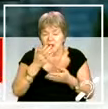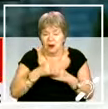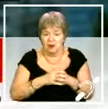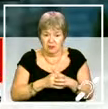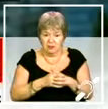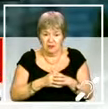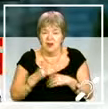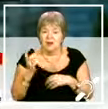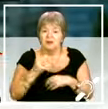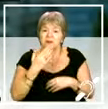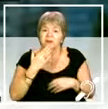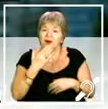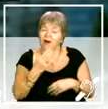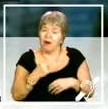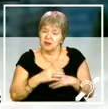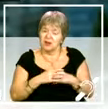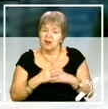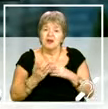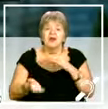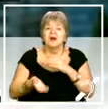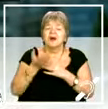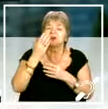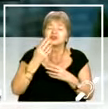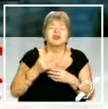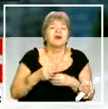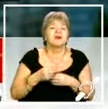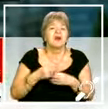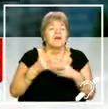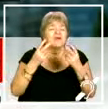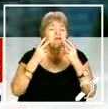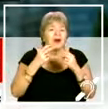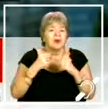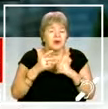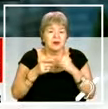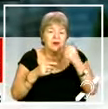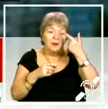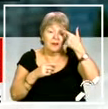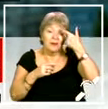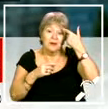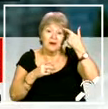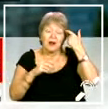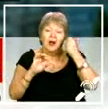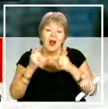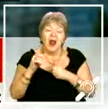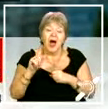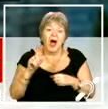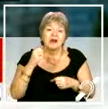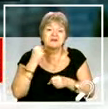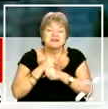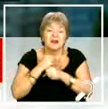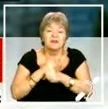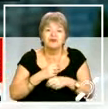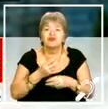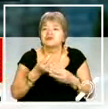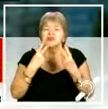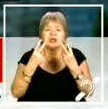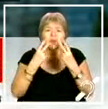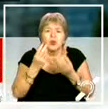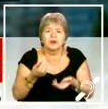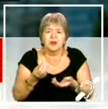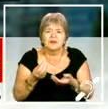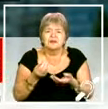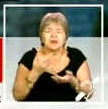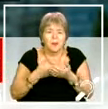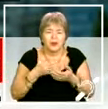Din păcate, sunt creșteri mari de prețuri la acele servicii și bunuri esențiale